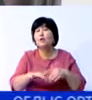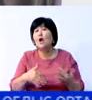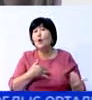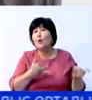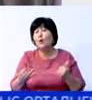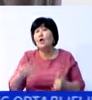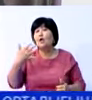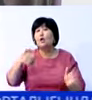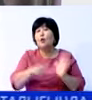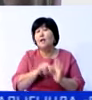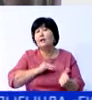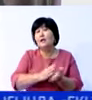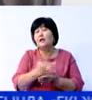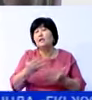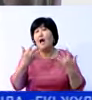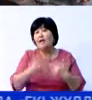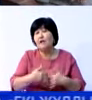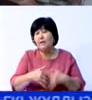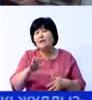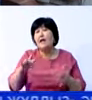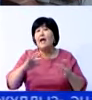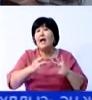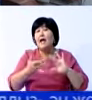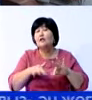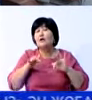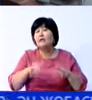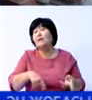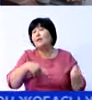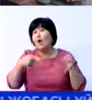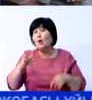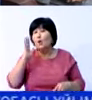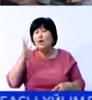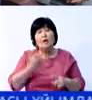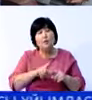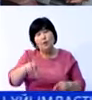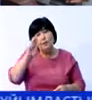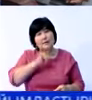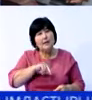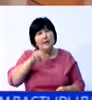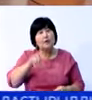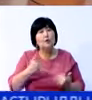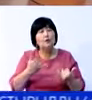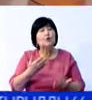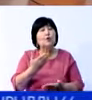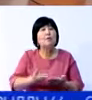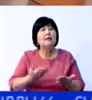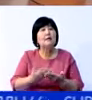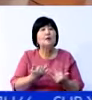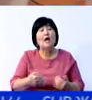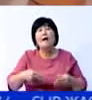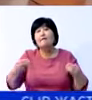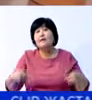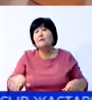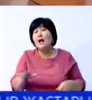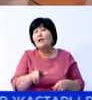көрсетілетін 56 қызмет түрі автоматтандырылып, электронды форматқа көшірілмек. Бұл туралы мемлекеттік қызмет көрсету мәселелері жөніндегі